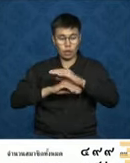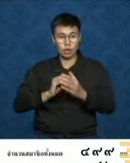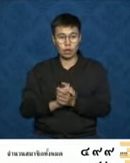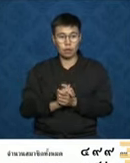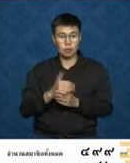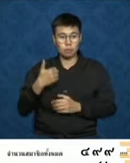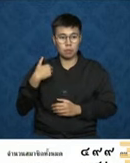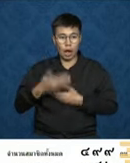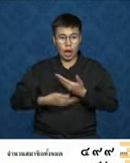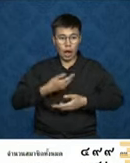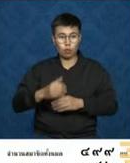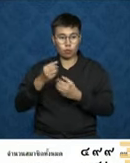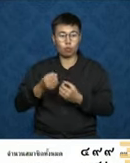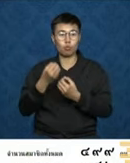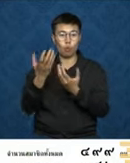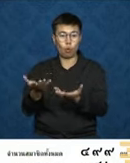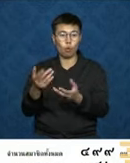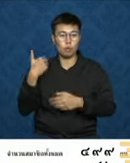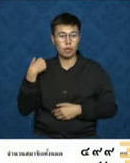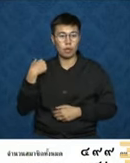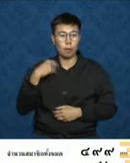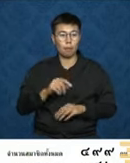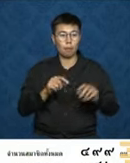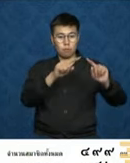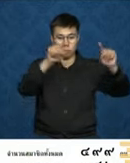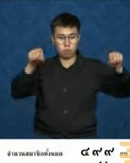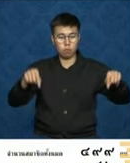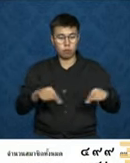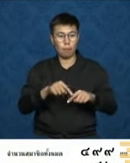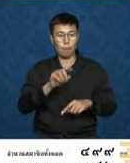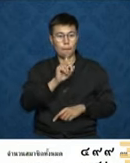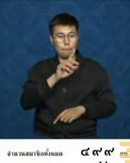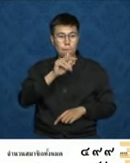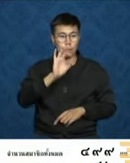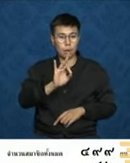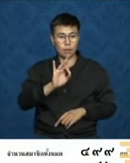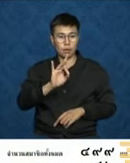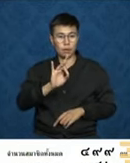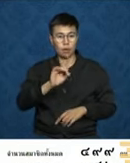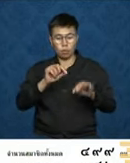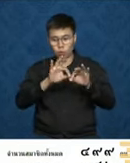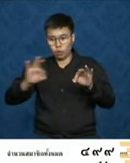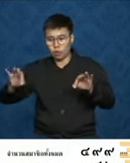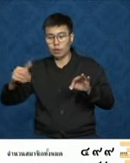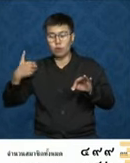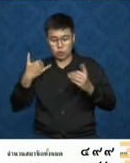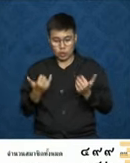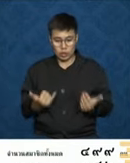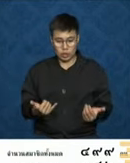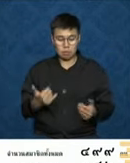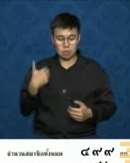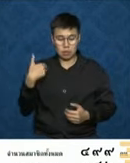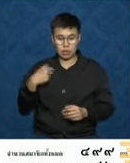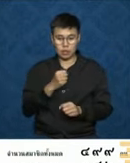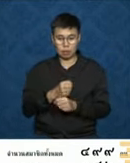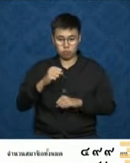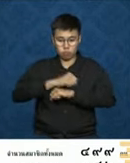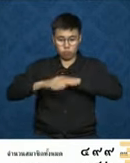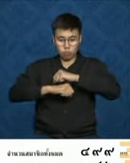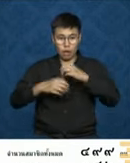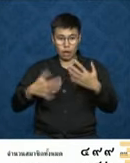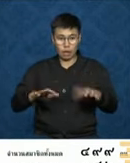ส่งคณใหญ่ขนาด 8820ตเมตตรงข้ามตลาดสดเทศบาลนครภูเก็ตได้รับอนุญาตก่อสร้างแล้วแต่ในจังหวัดภูเก็ตมี